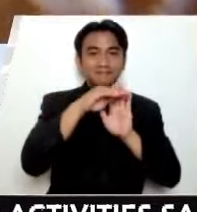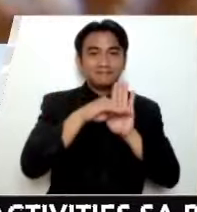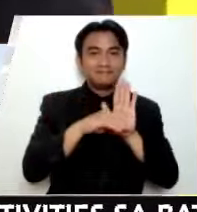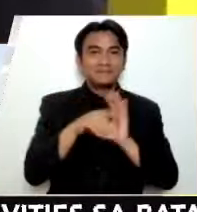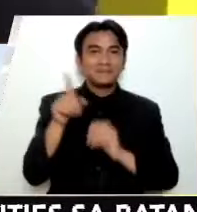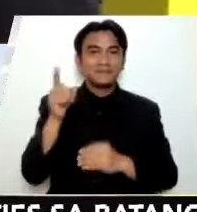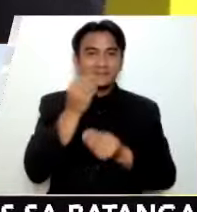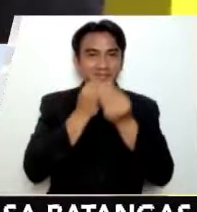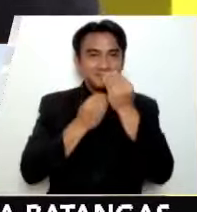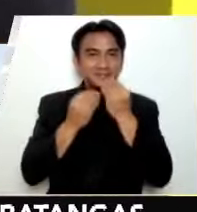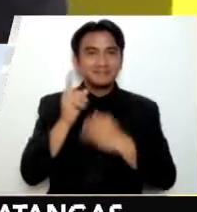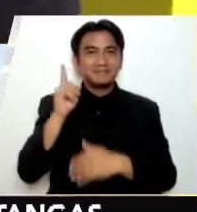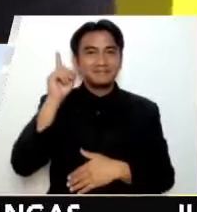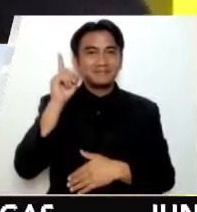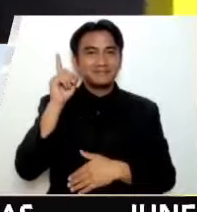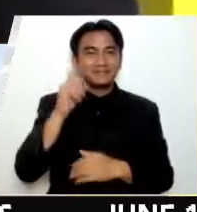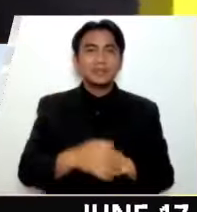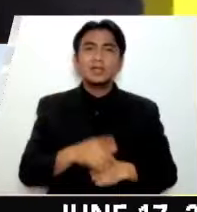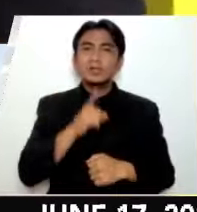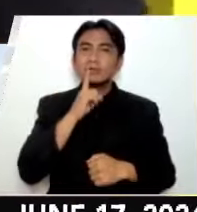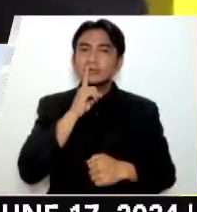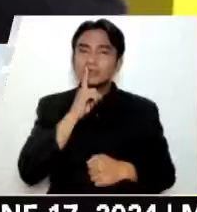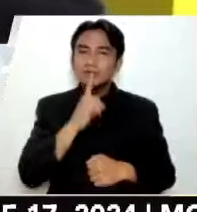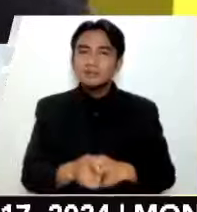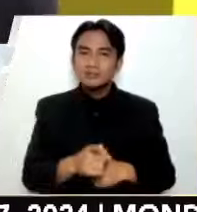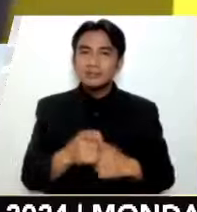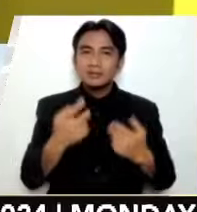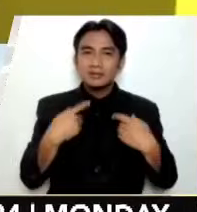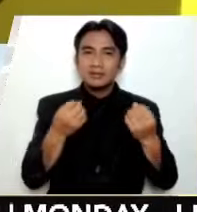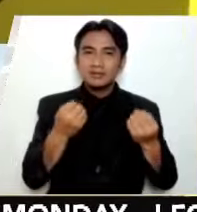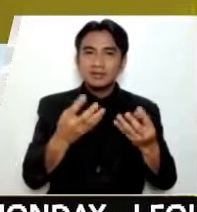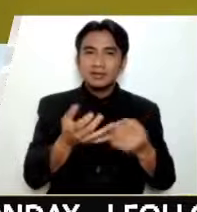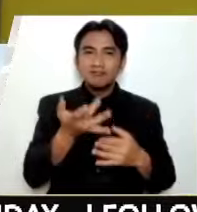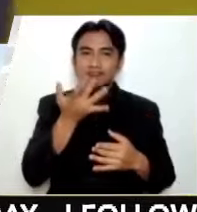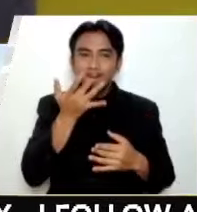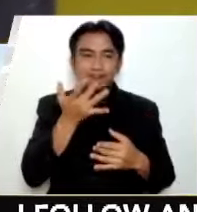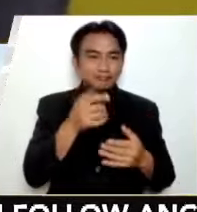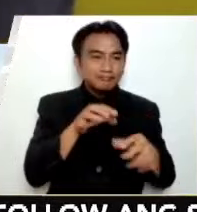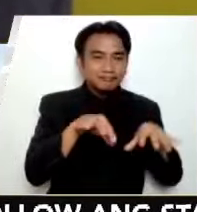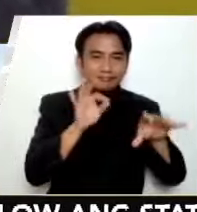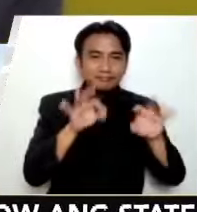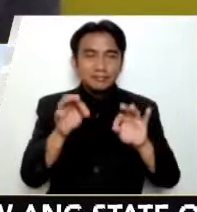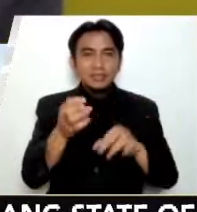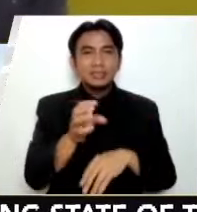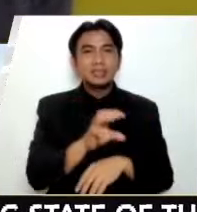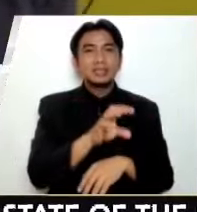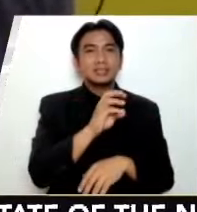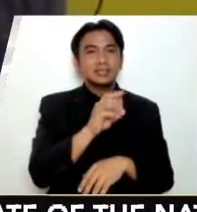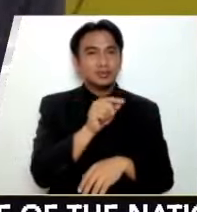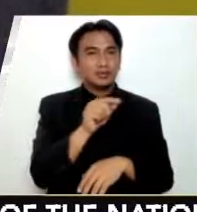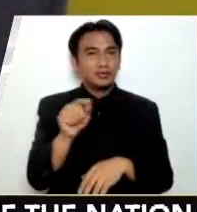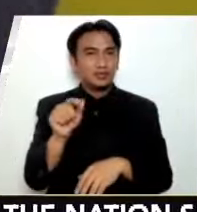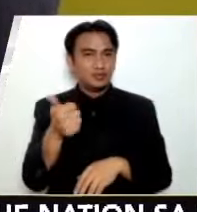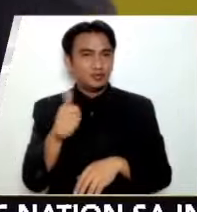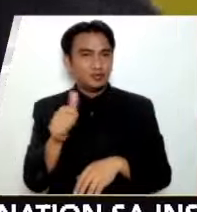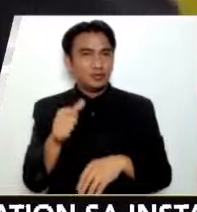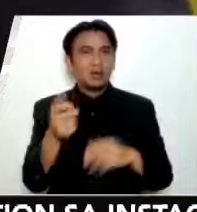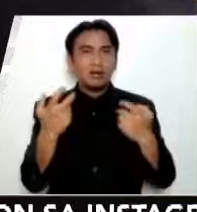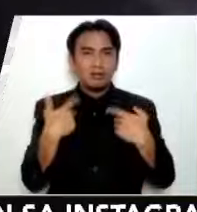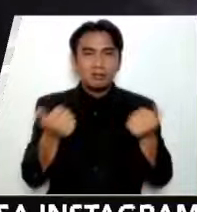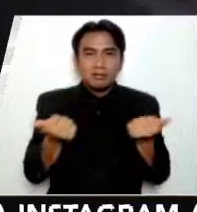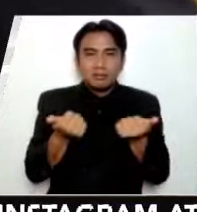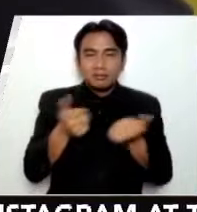bulgogi. Talaga namang napakaraming flavors na pagpipilian. 6 out of 10 flavors nga ng chicken ang nandito ngayon. At